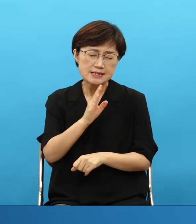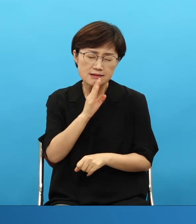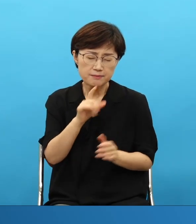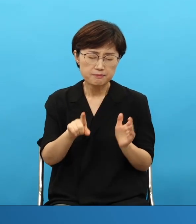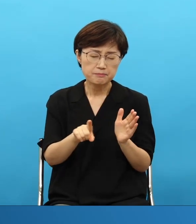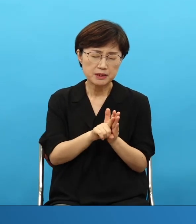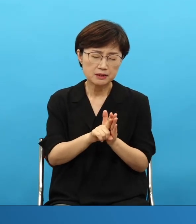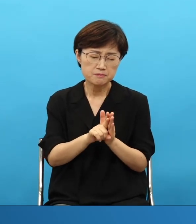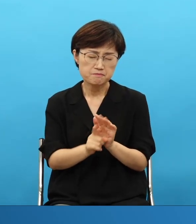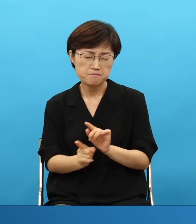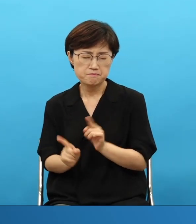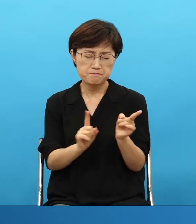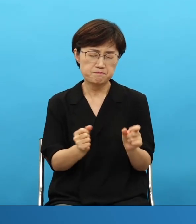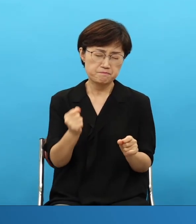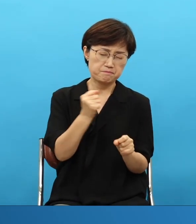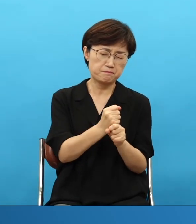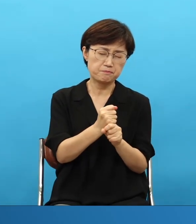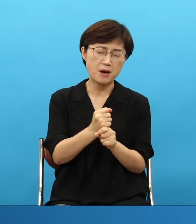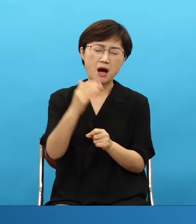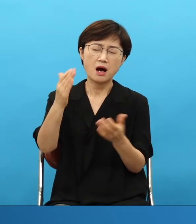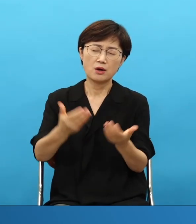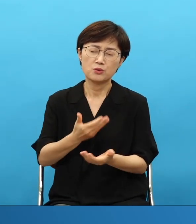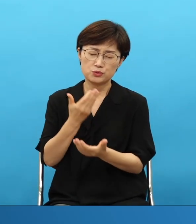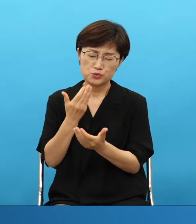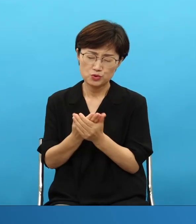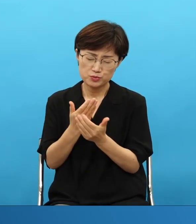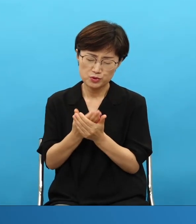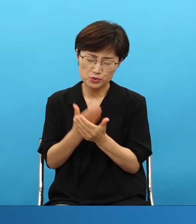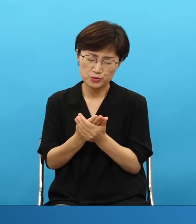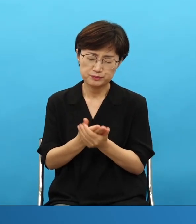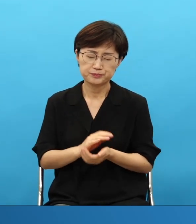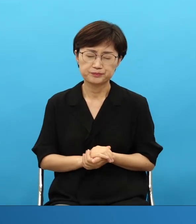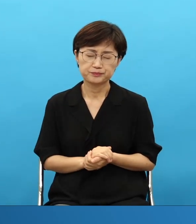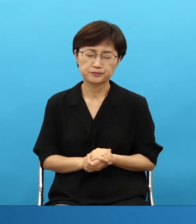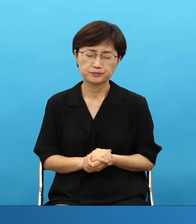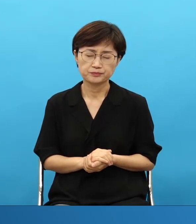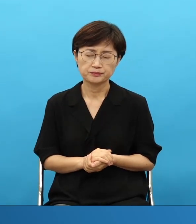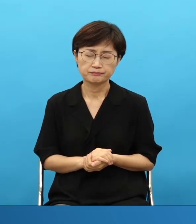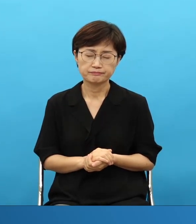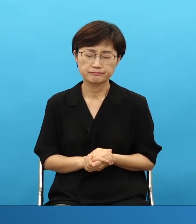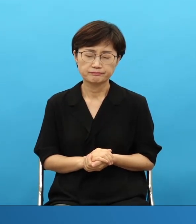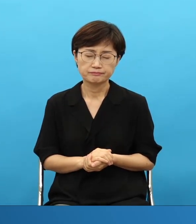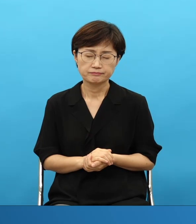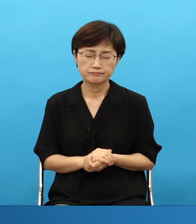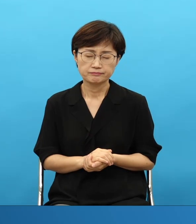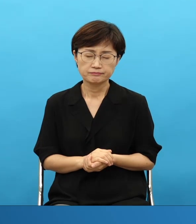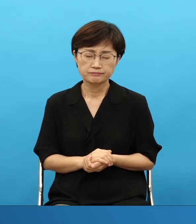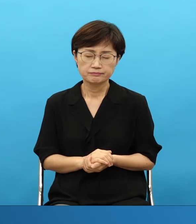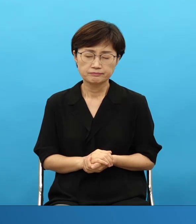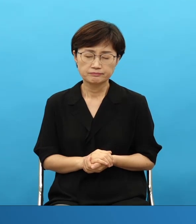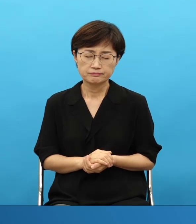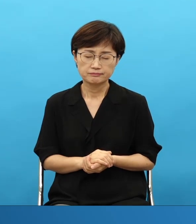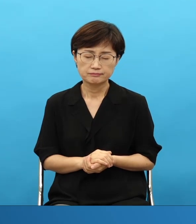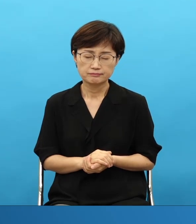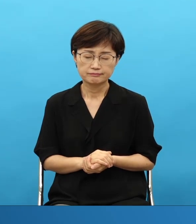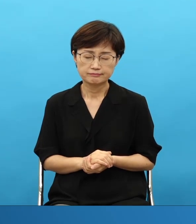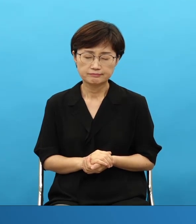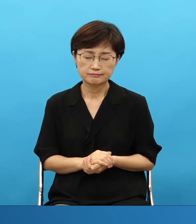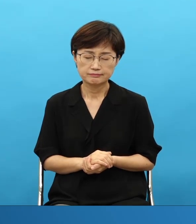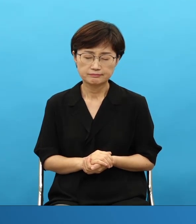되게 하옵소서. May the force of darkness and disbelief which hinder the worship crumble, and may we restore true faith at this time.